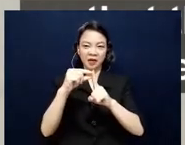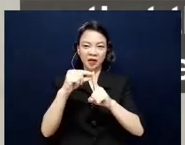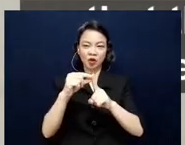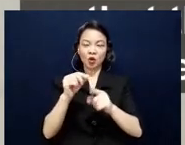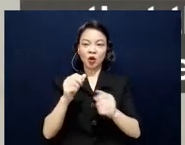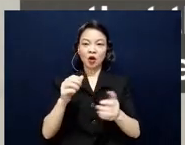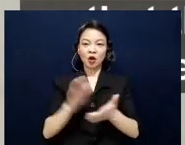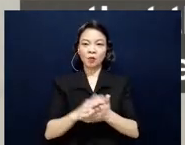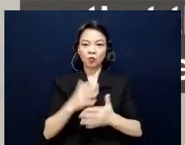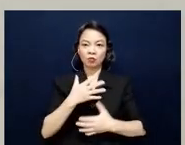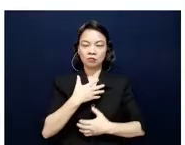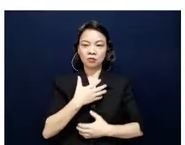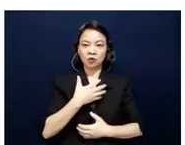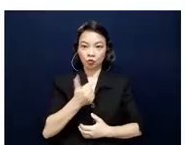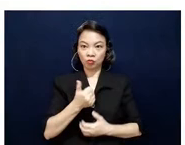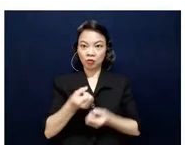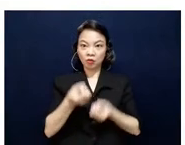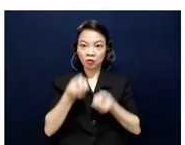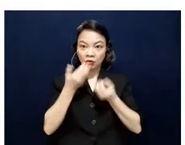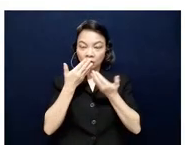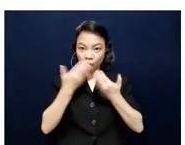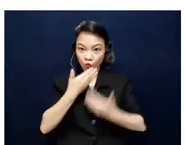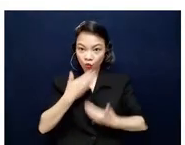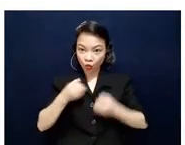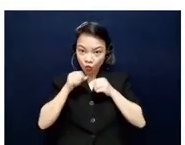untuk kesehatan Indonesia.